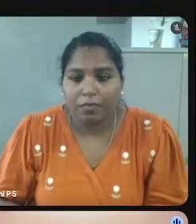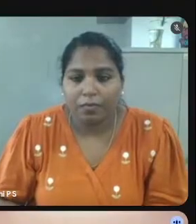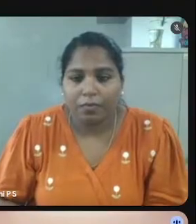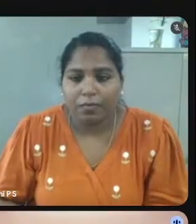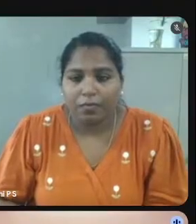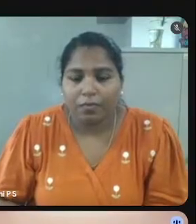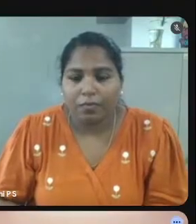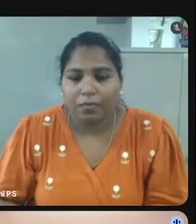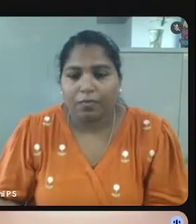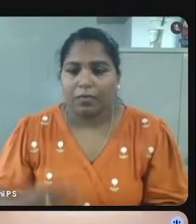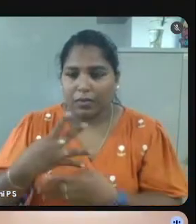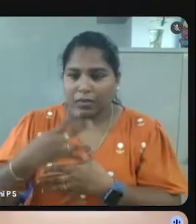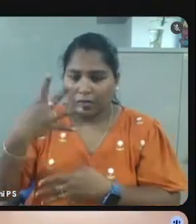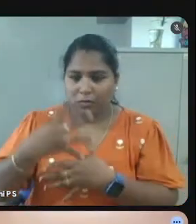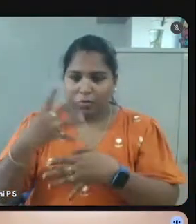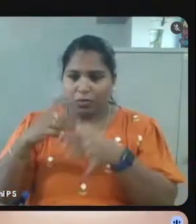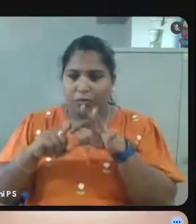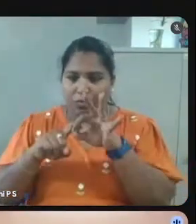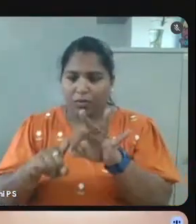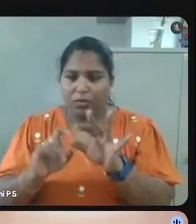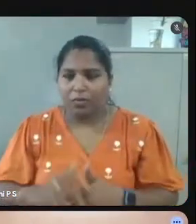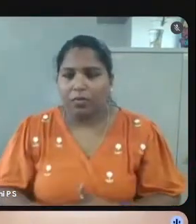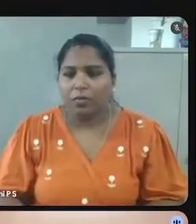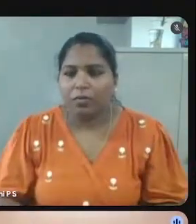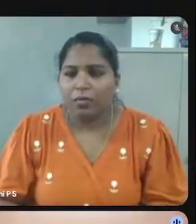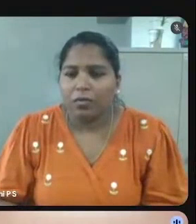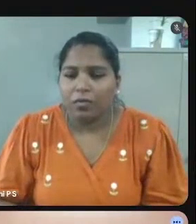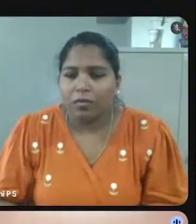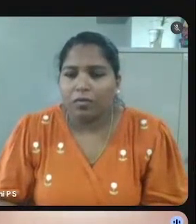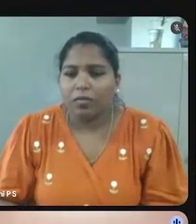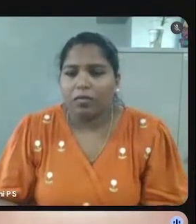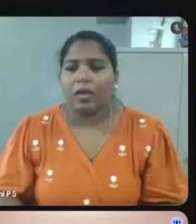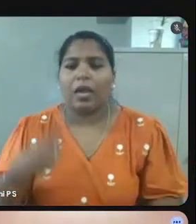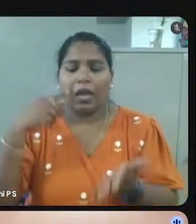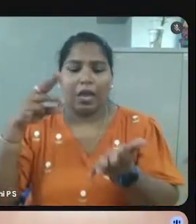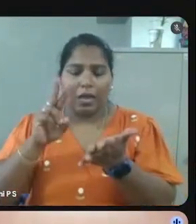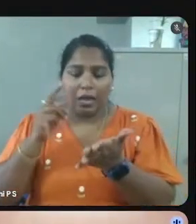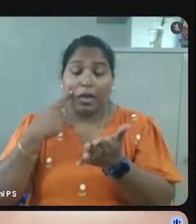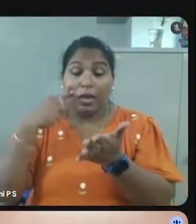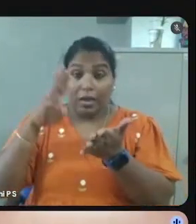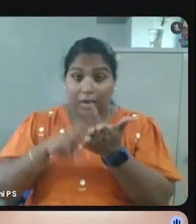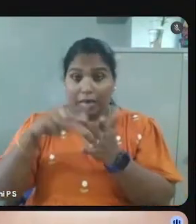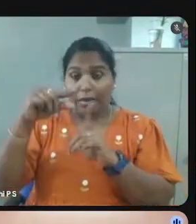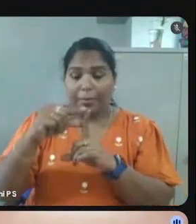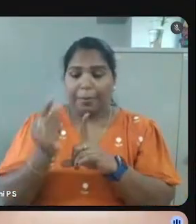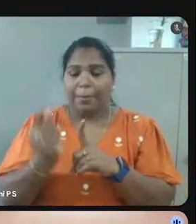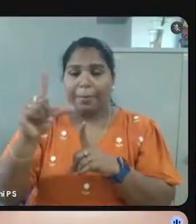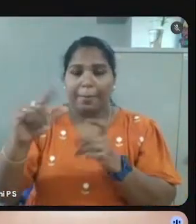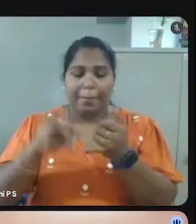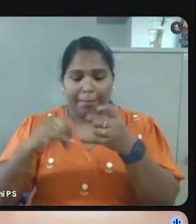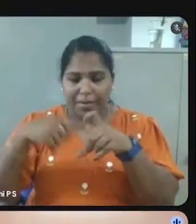ചാറ്റ് ബോക്സിൽ വന്നൊരു ക്വസ്റ്റ്യൻ ആയിരുന്നു, ഇമ്പൾസ് കൺട്രോള് ചെയ്യുന്നതിനോ അല്ലെങ്കിൽ ആങ്കർ